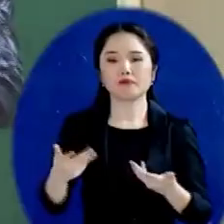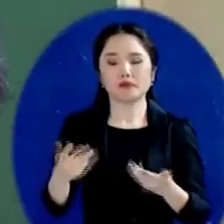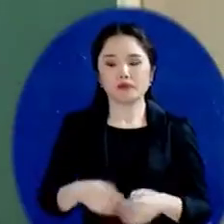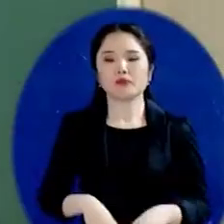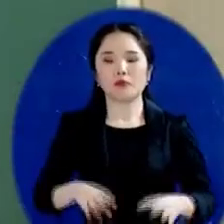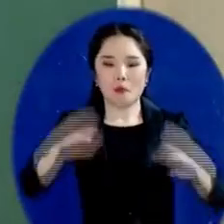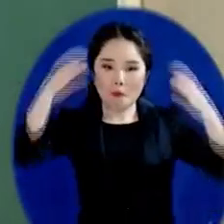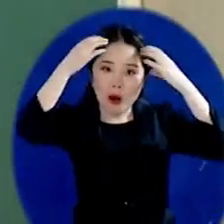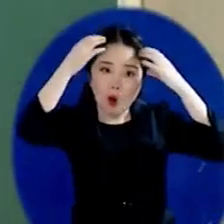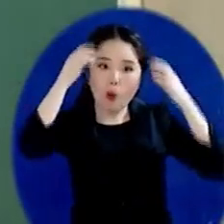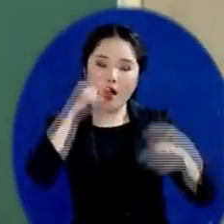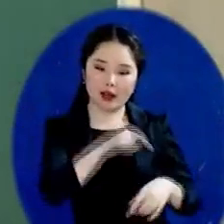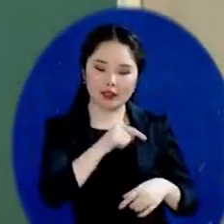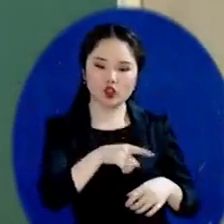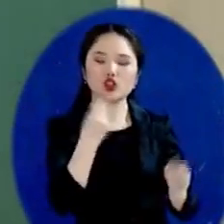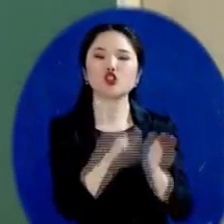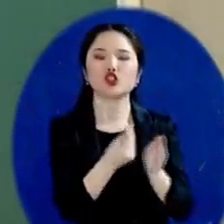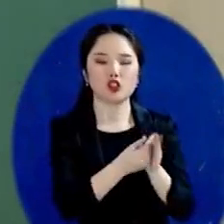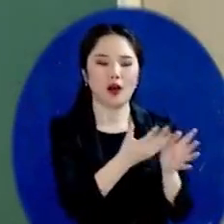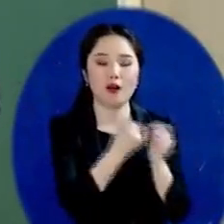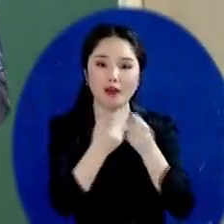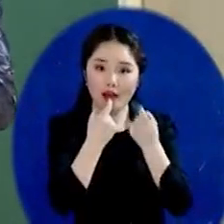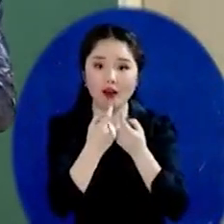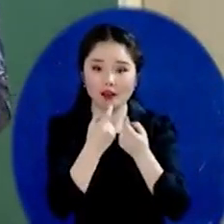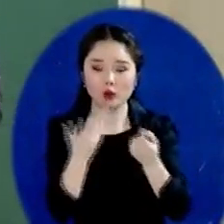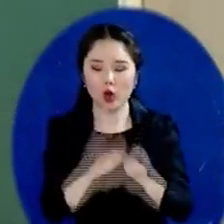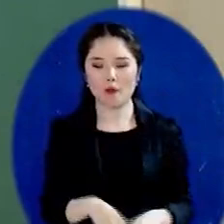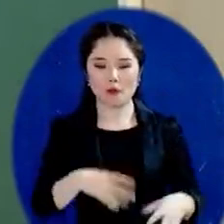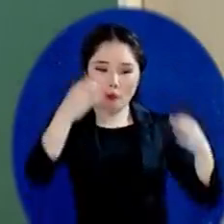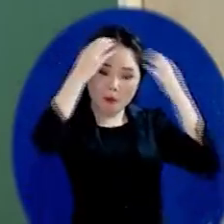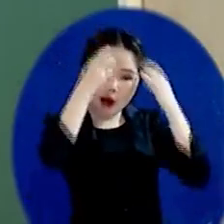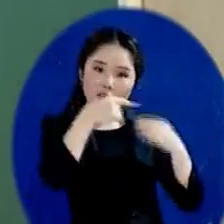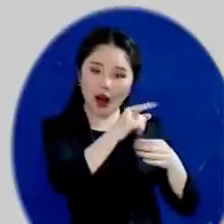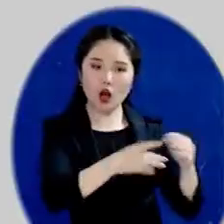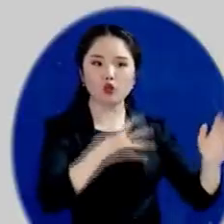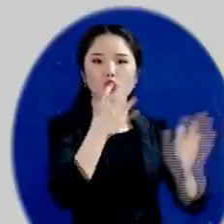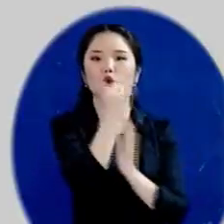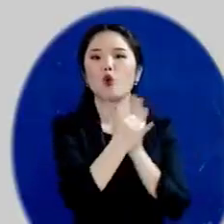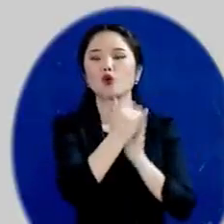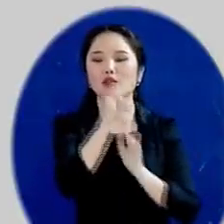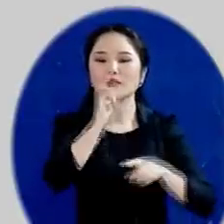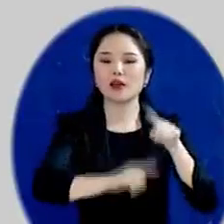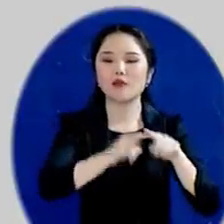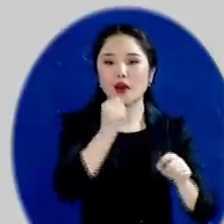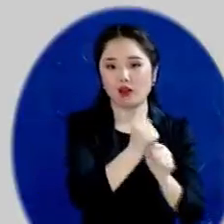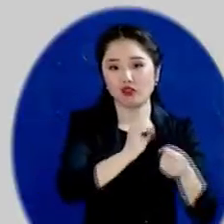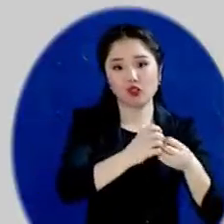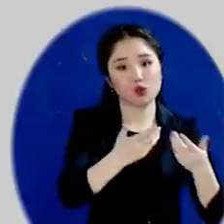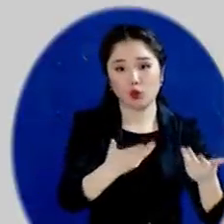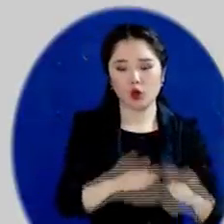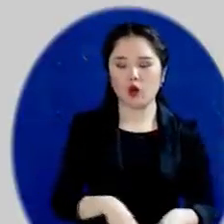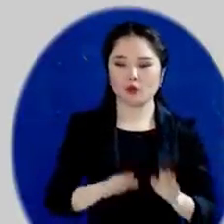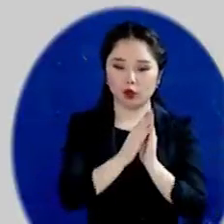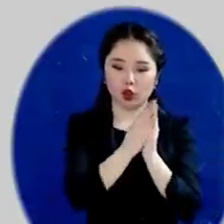бүгдээрээ баавгай дээр жишээ авч ярилцъя. Баавгай жилийн дөрөв үйлрэлд ямар ямар зүйлийг хийдэг юм бол. Сурах